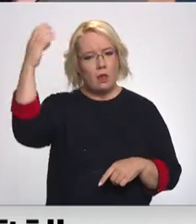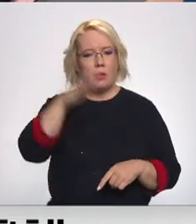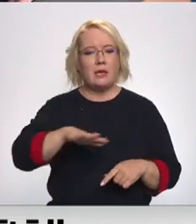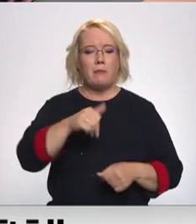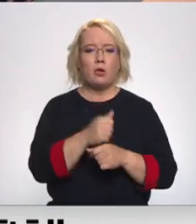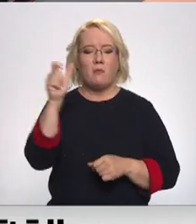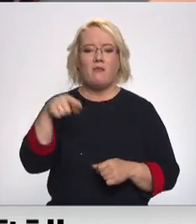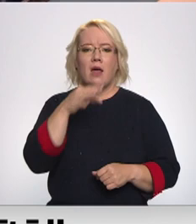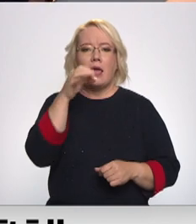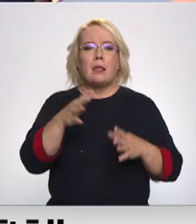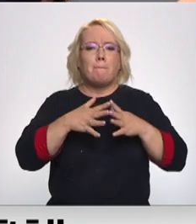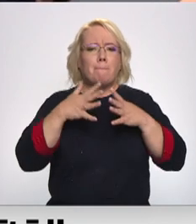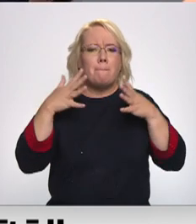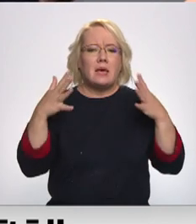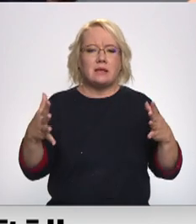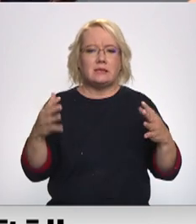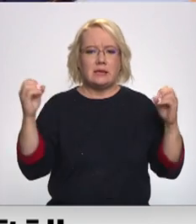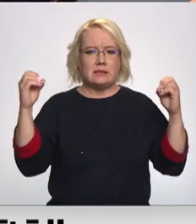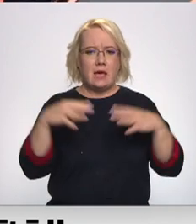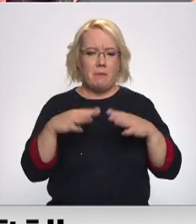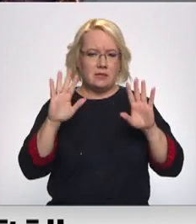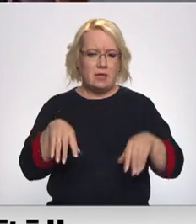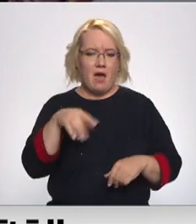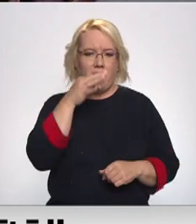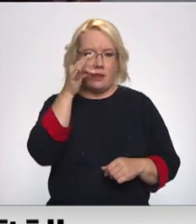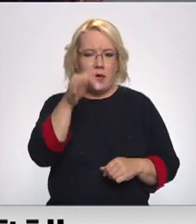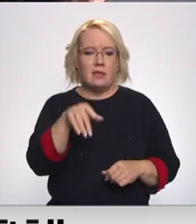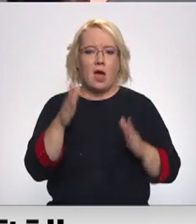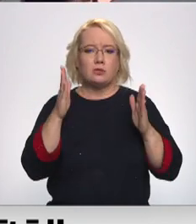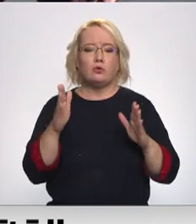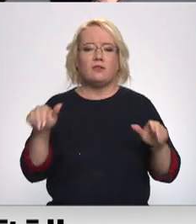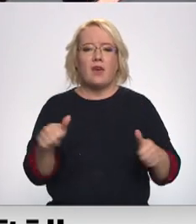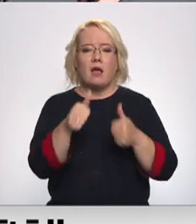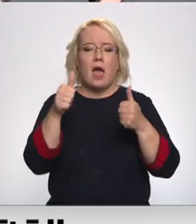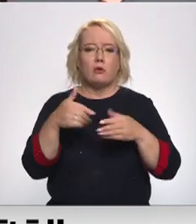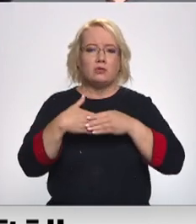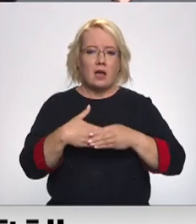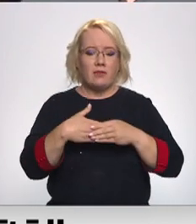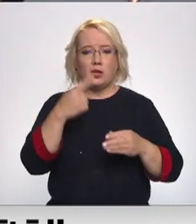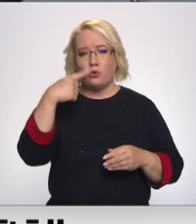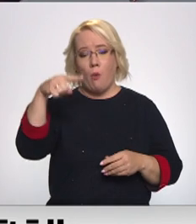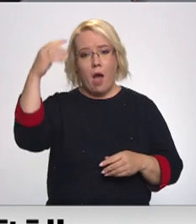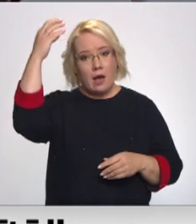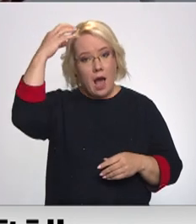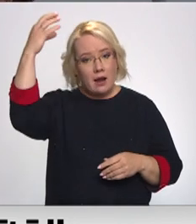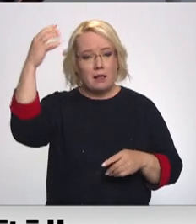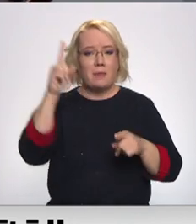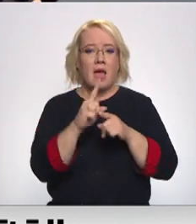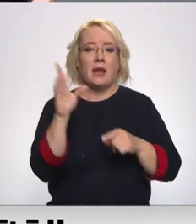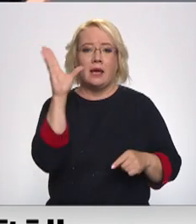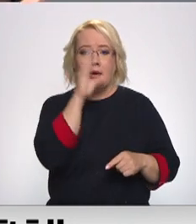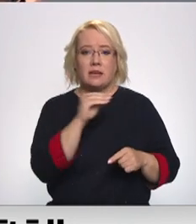būs, var teikt, tāds milzīgs arī samits, ja tā varētu to sacīt. Tās būs vienlaikus atvadīšanās no karalienes, bet arī savstarpēji